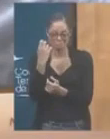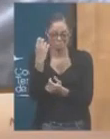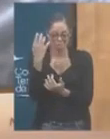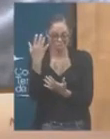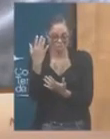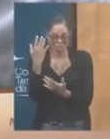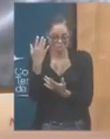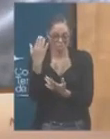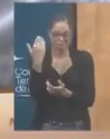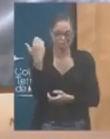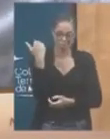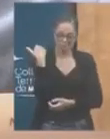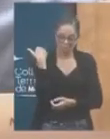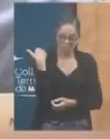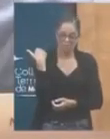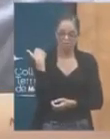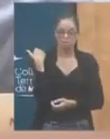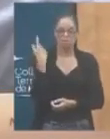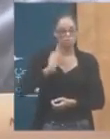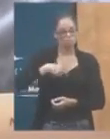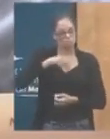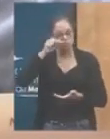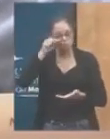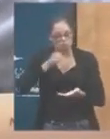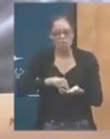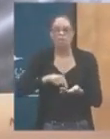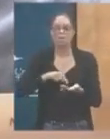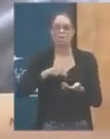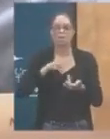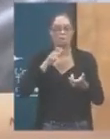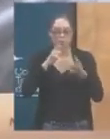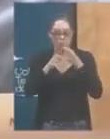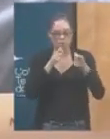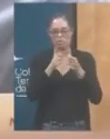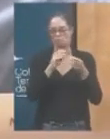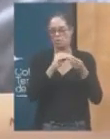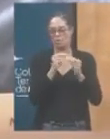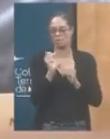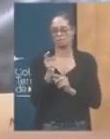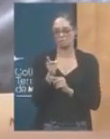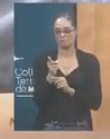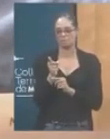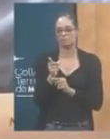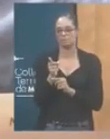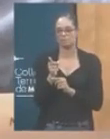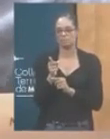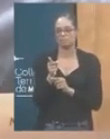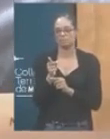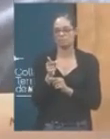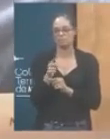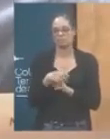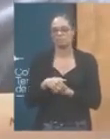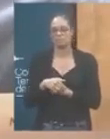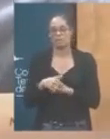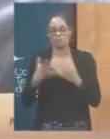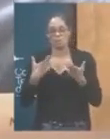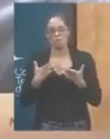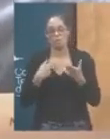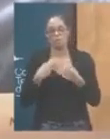notre devoir, c'est de poser le problème. Et je veux entendre quelles sont les dispositions que